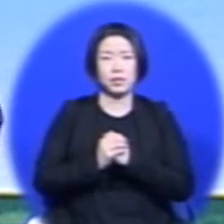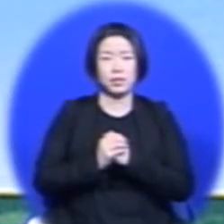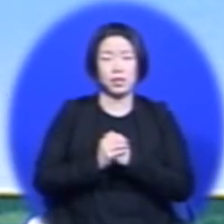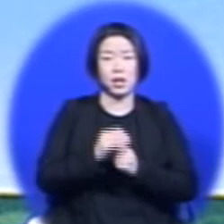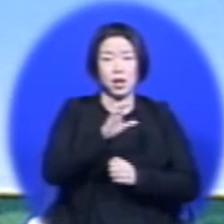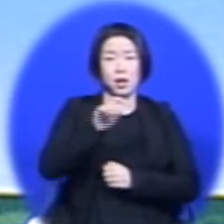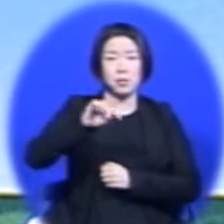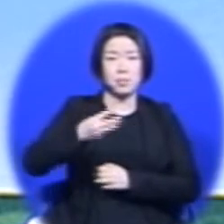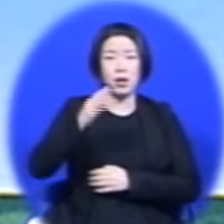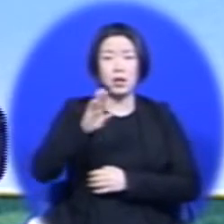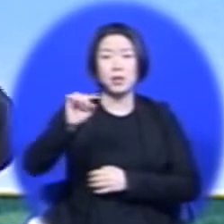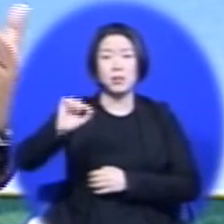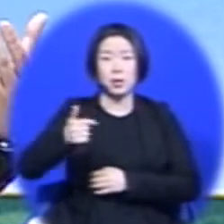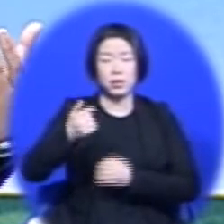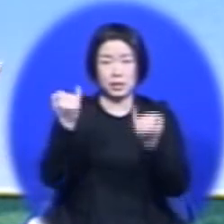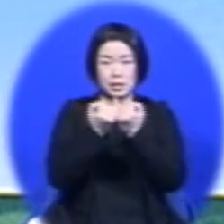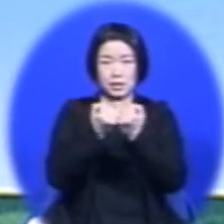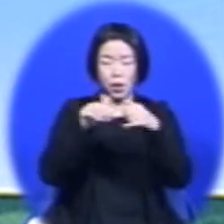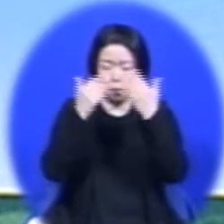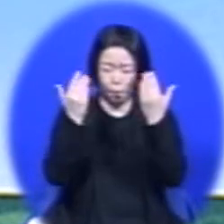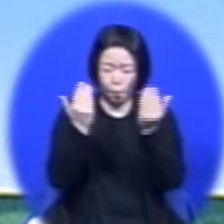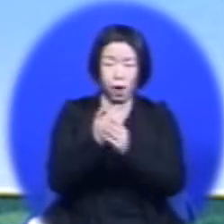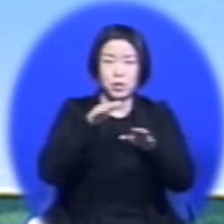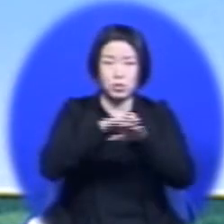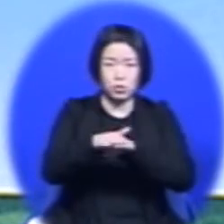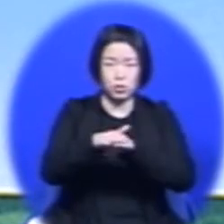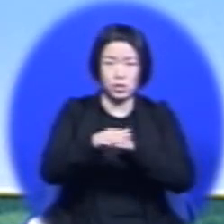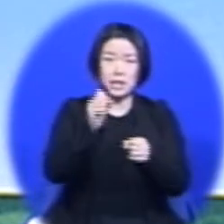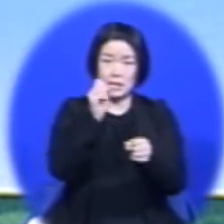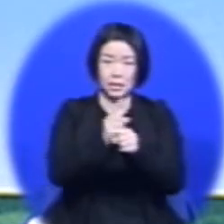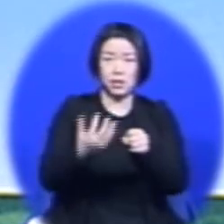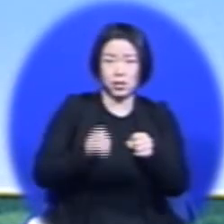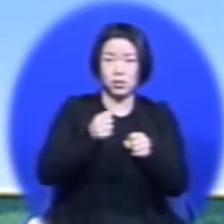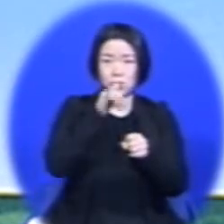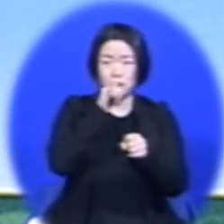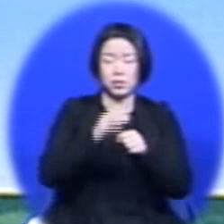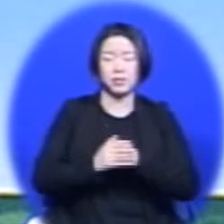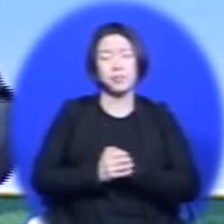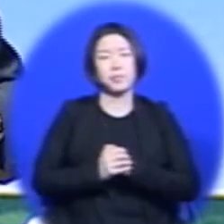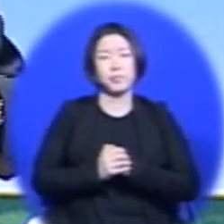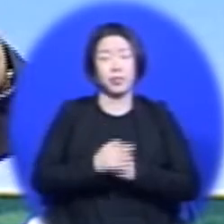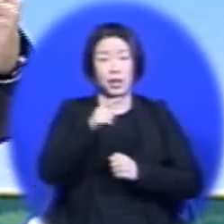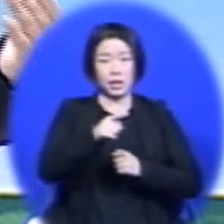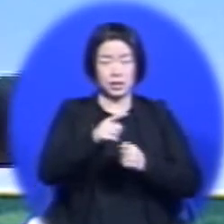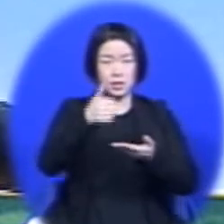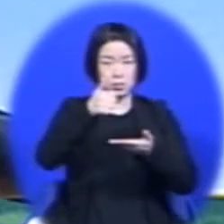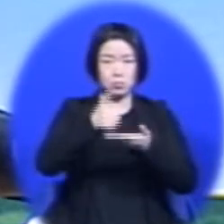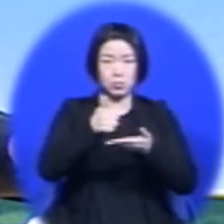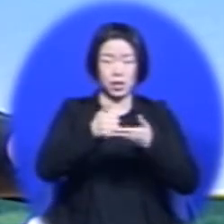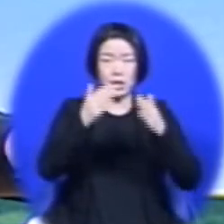펄벅 여사는 완벽주의적인 성향을 가지고 있었던 분이라고 했습니다. 그분의 집안이